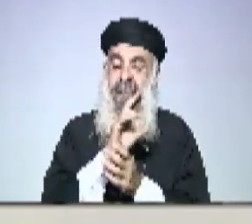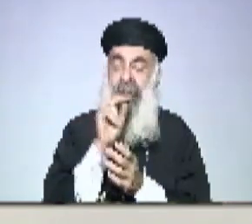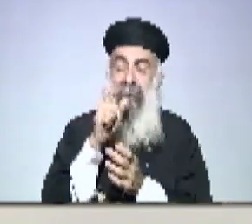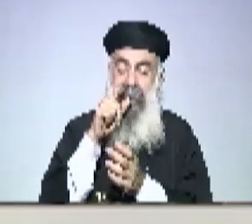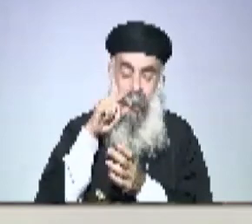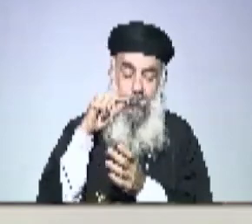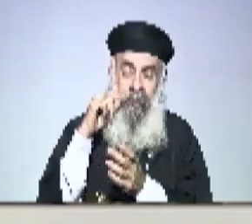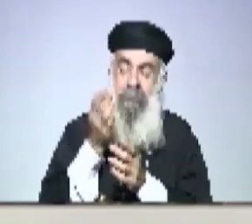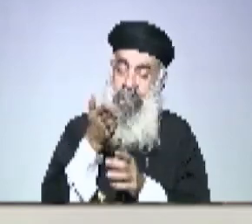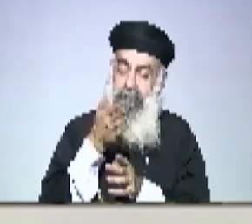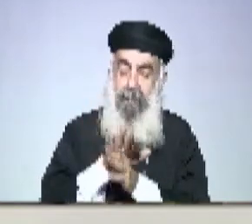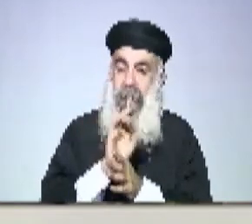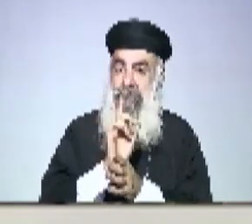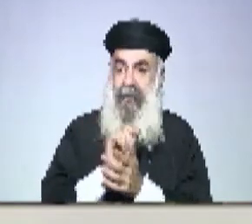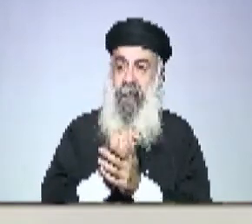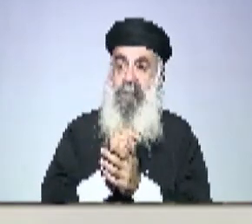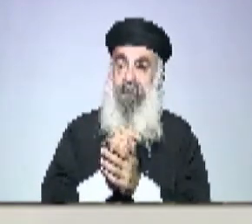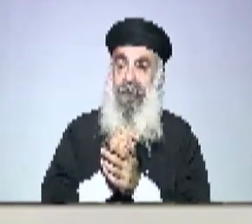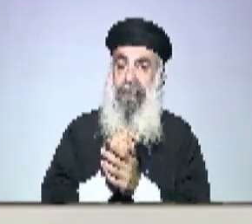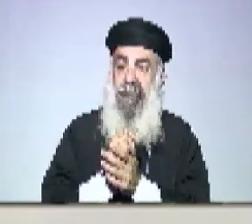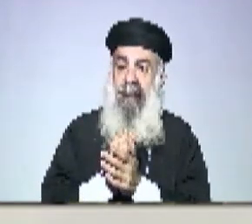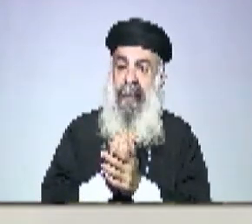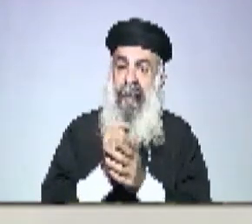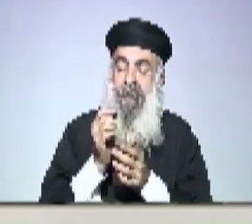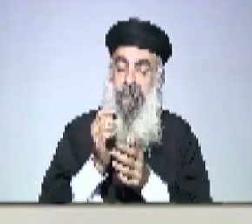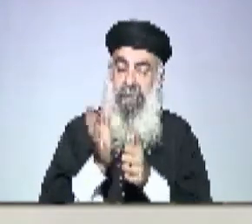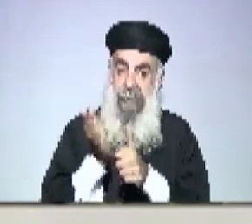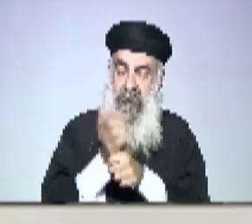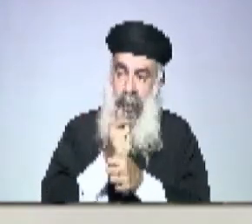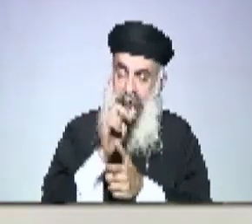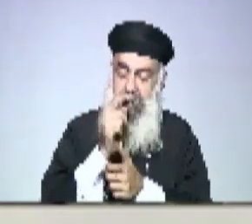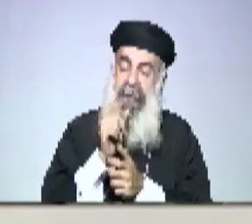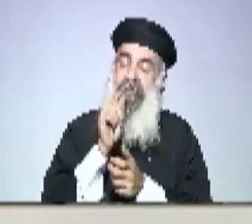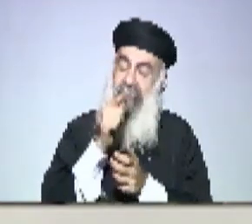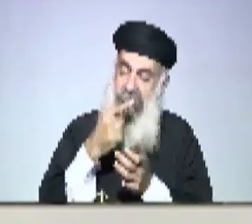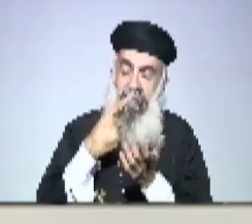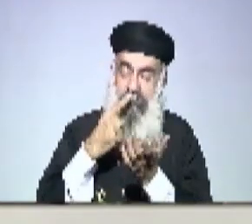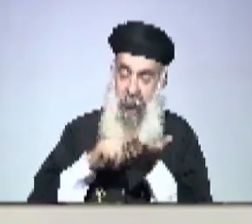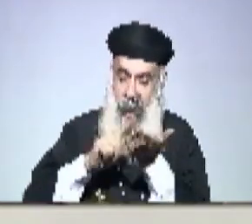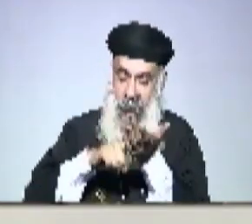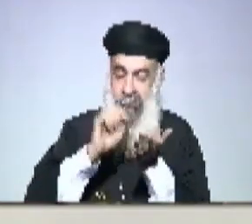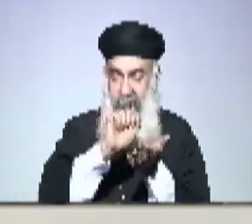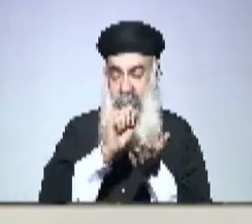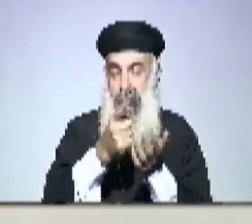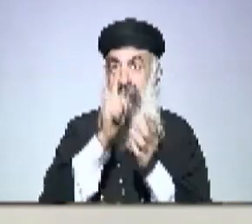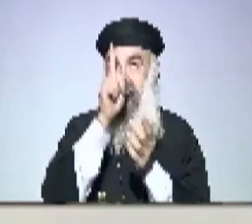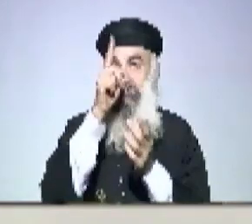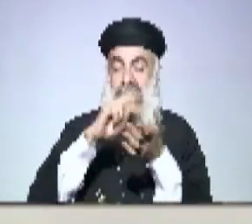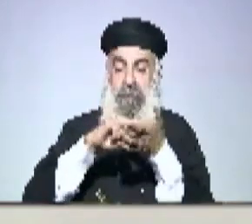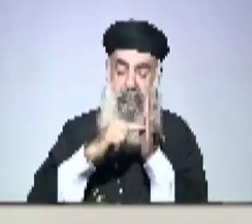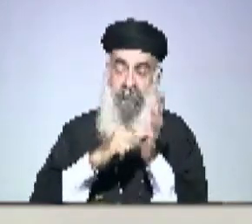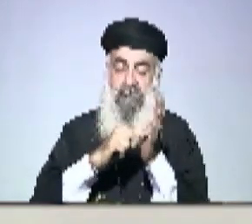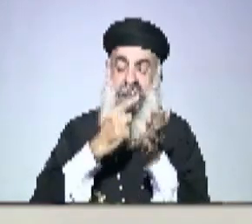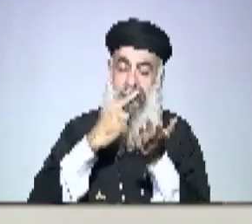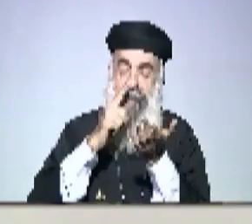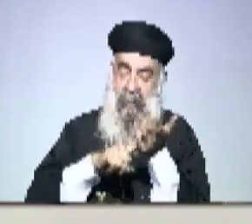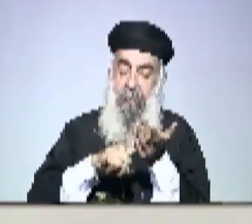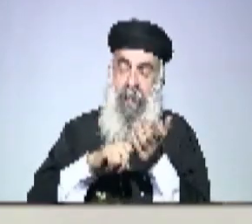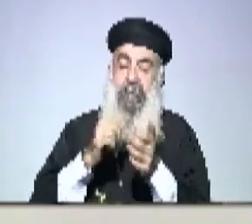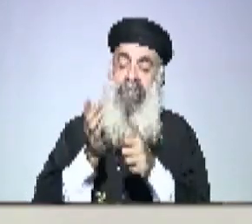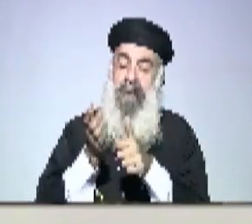يتوفى فالار مله واليتيم لهم حق عندنا ربنا هو صانع حق اليتيم